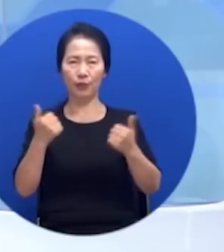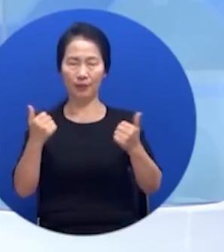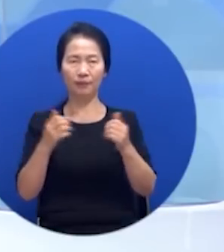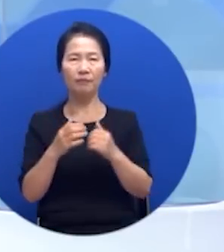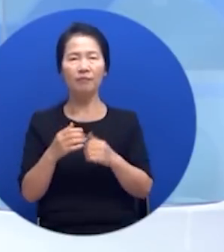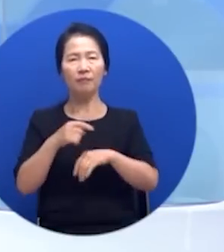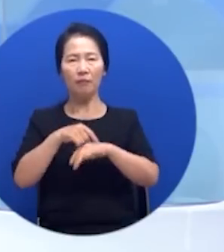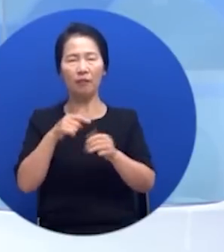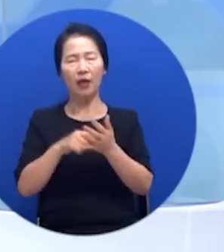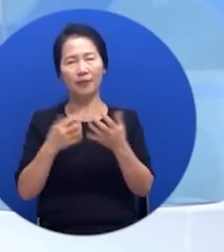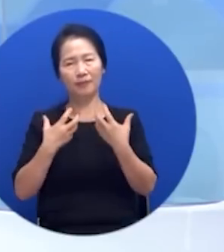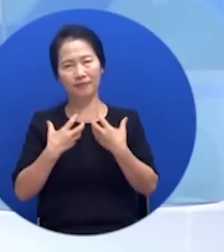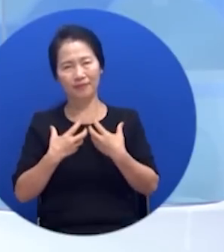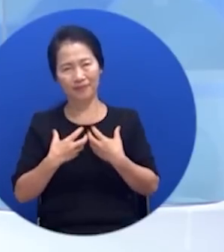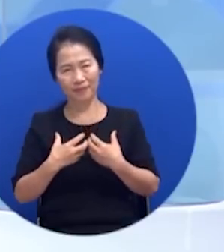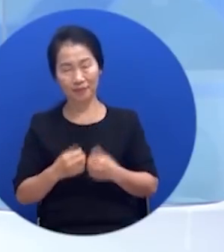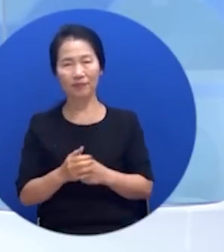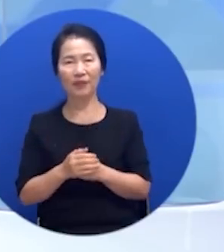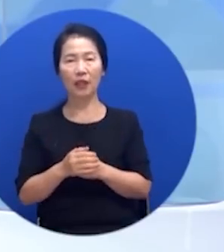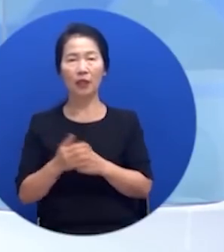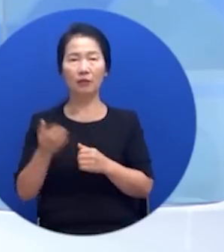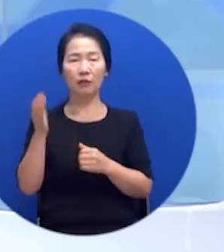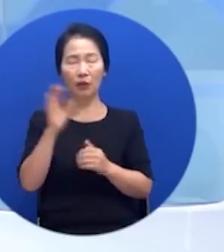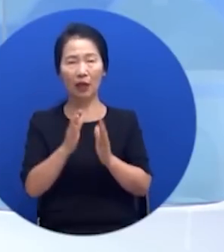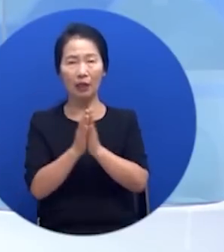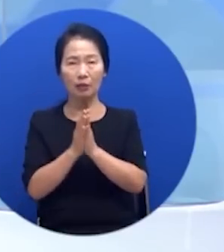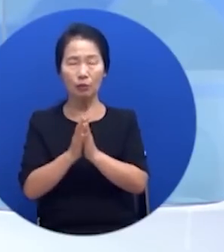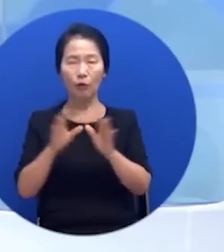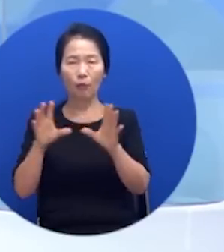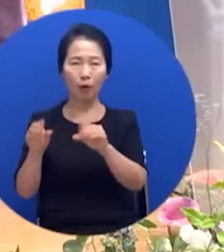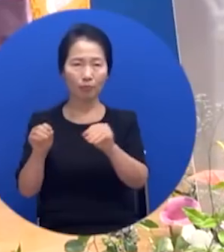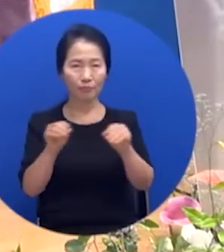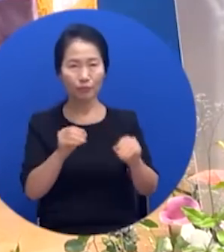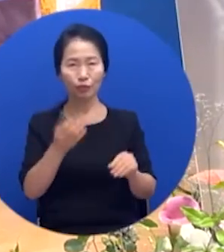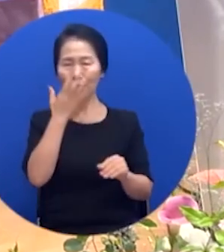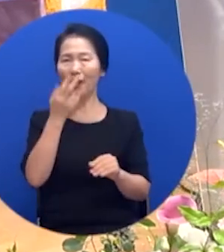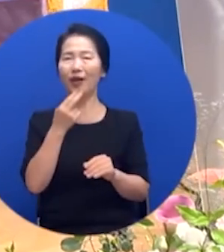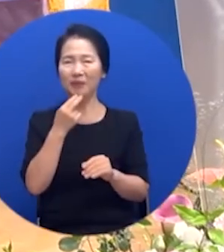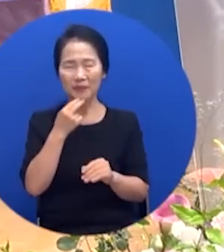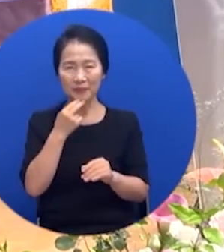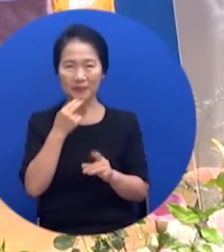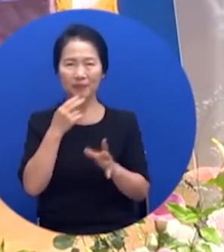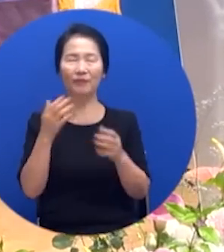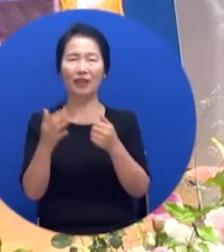그러나 기도를 멈출 수 없기 때문에 우리는 화상으로 이렇게